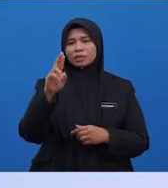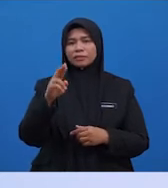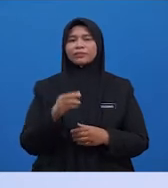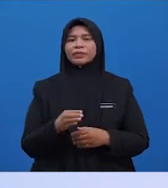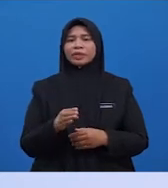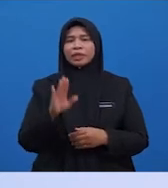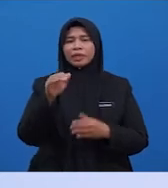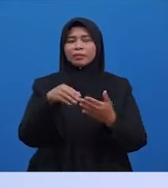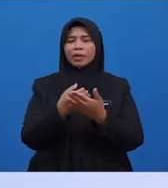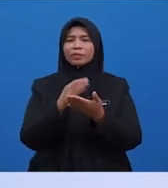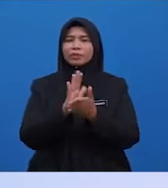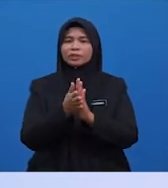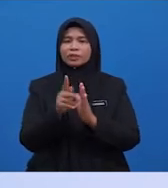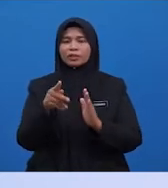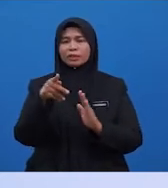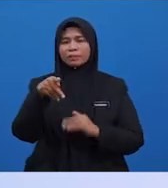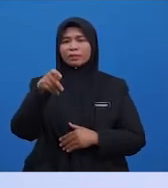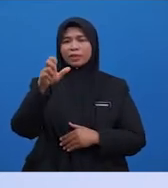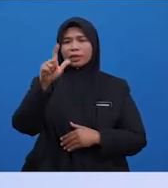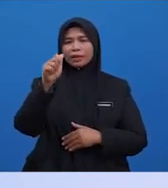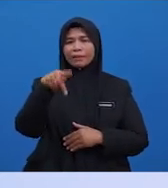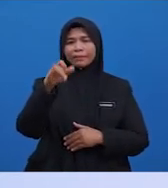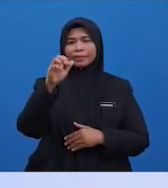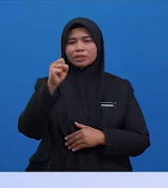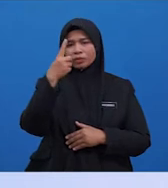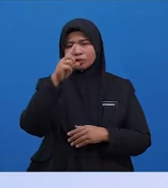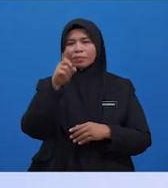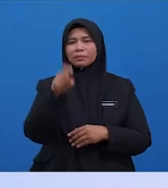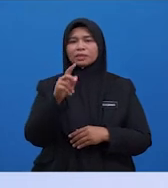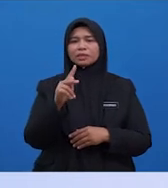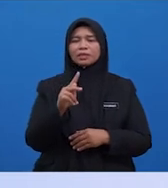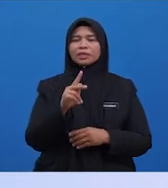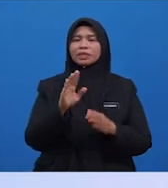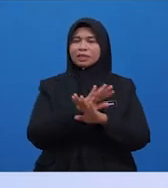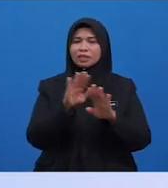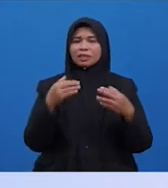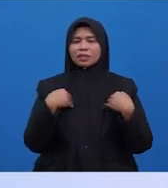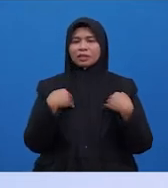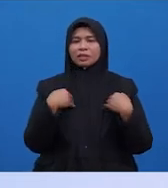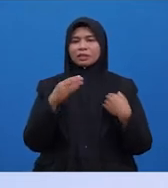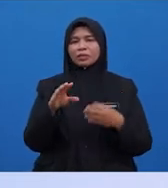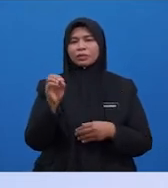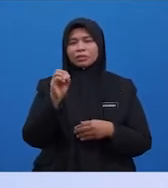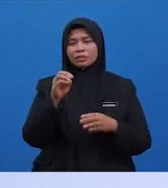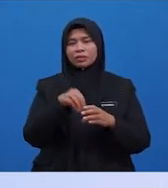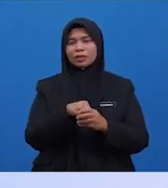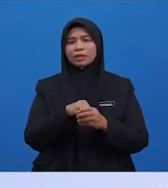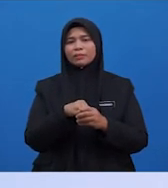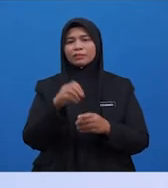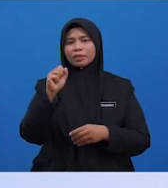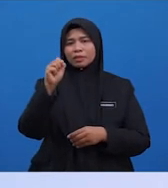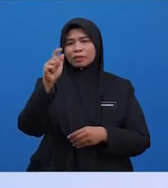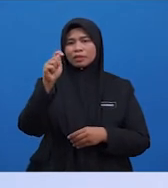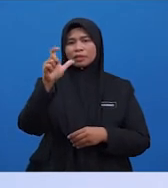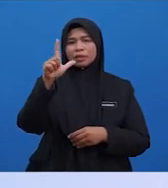Bakat-bakat baru dijadikan pelapis untuk memastikan tiada ketandusan dalam kalangan atlet. Kerjasama